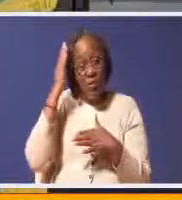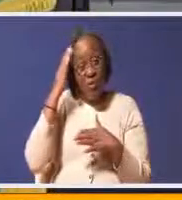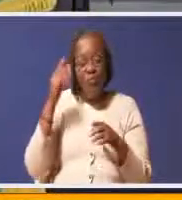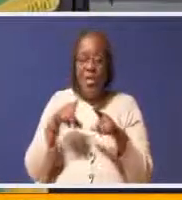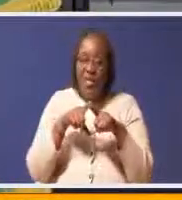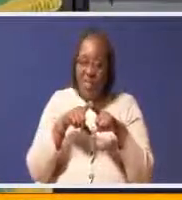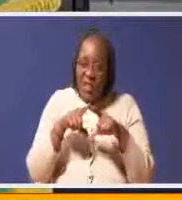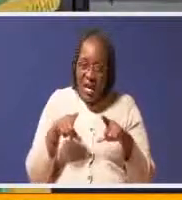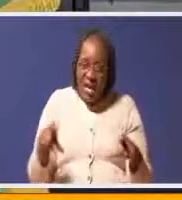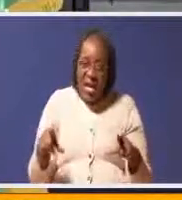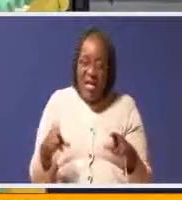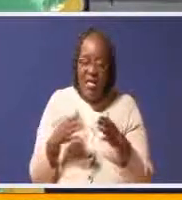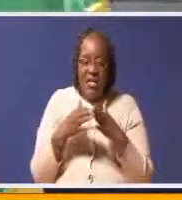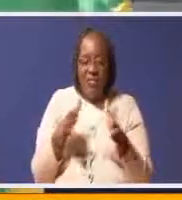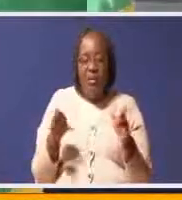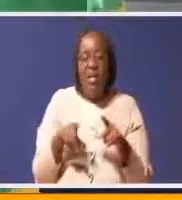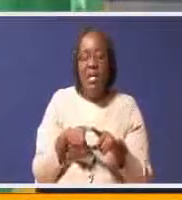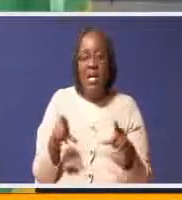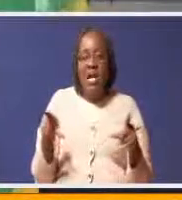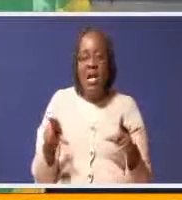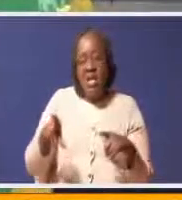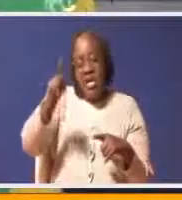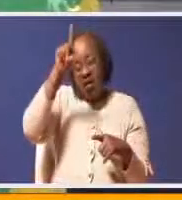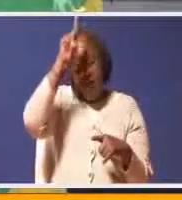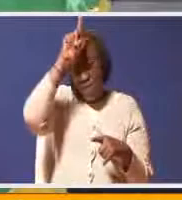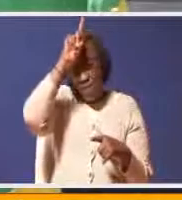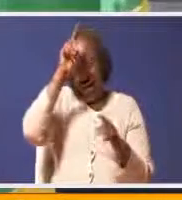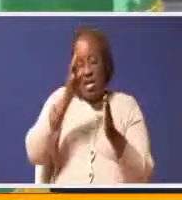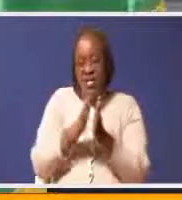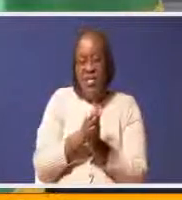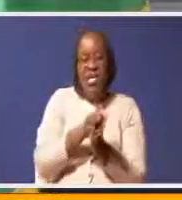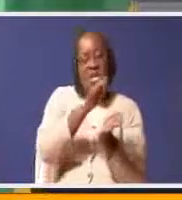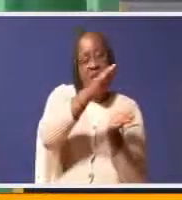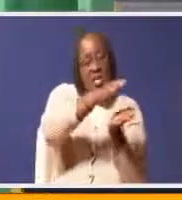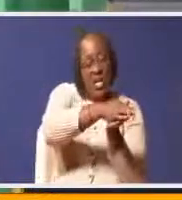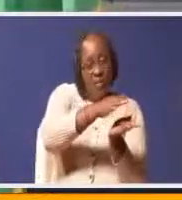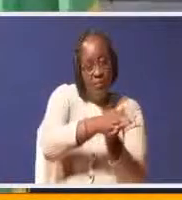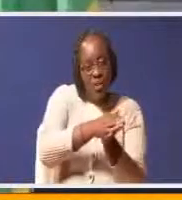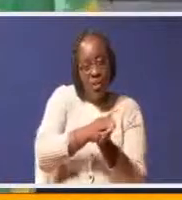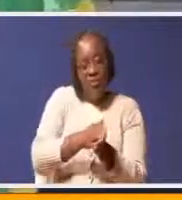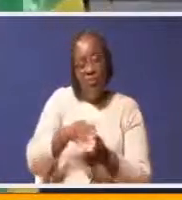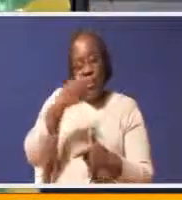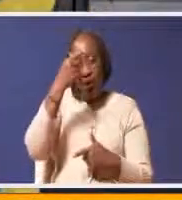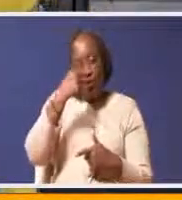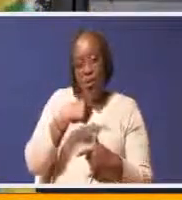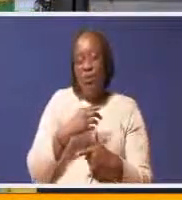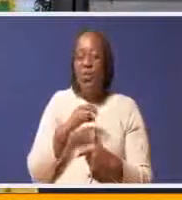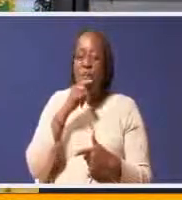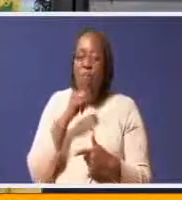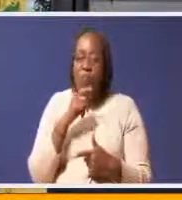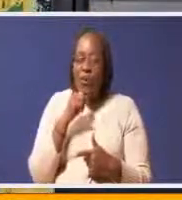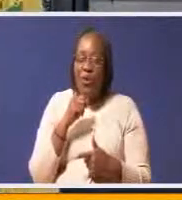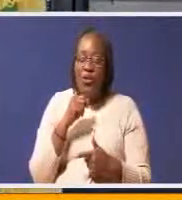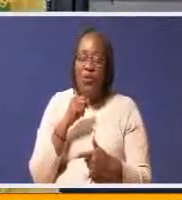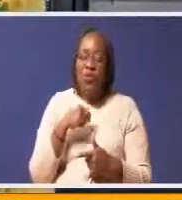kiegochi ni kia dhirikari ya mashinani kili saveri egochi boys school,